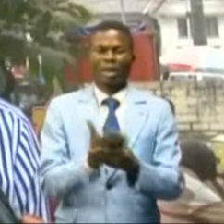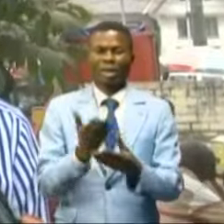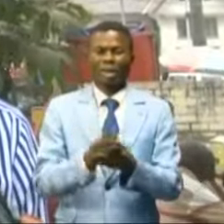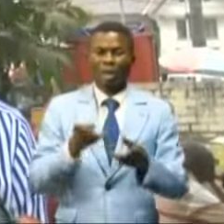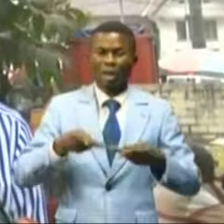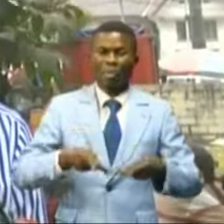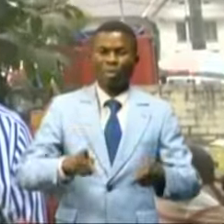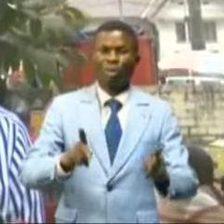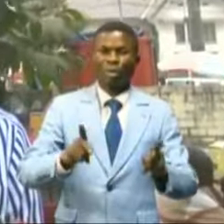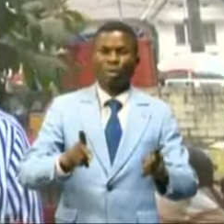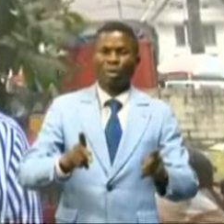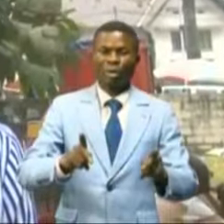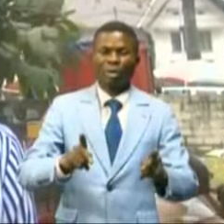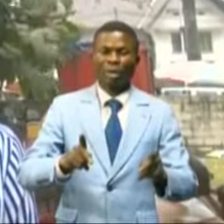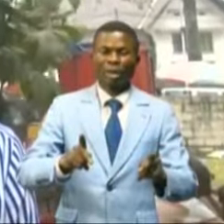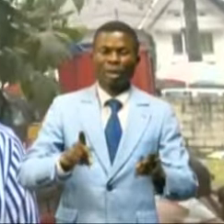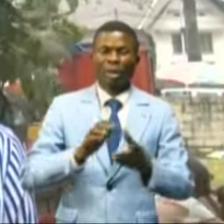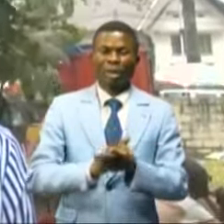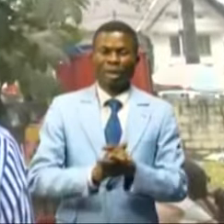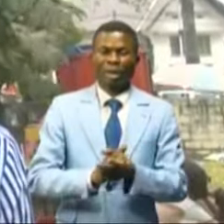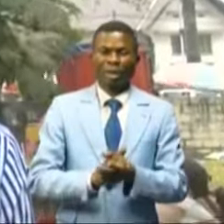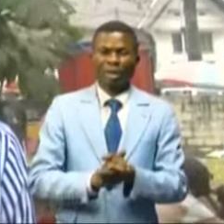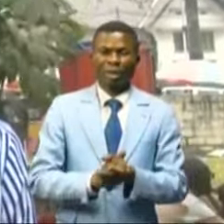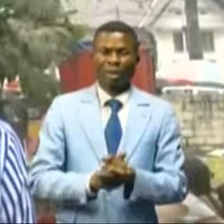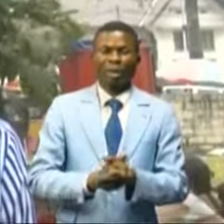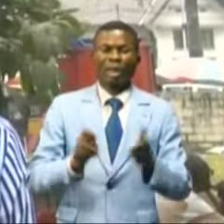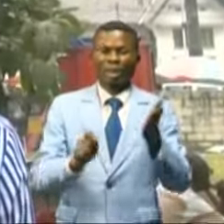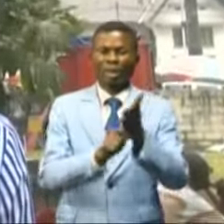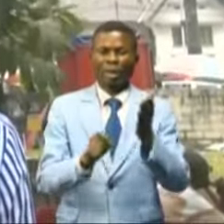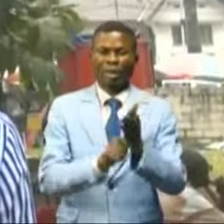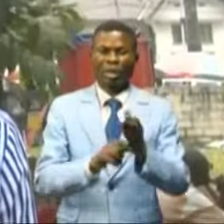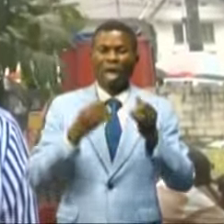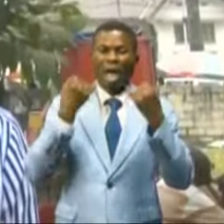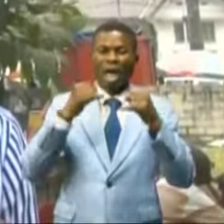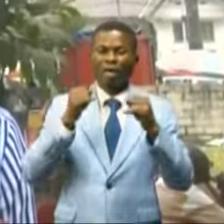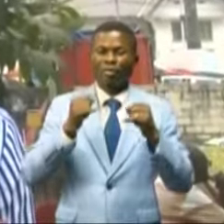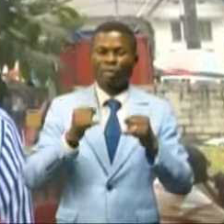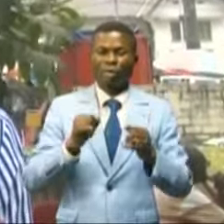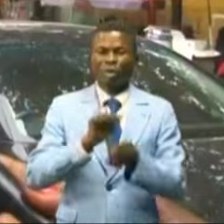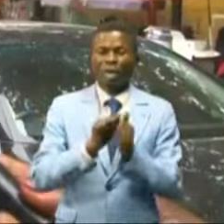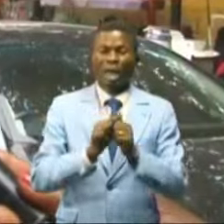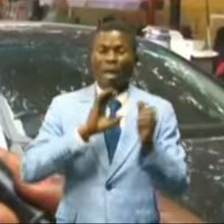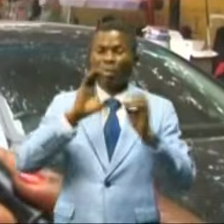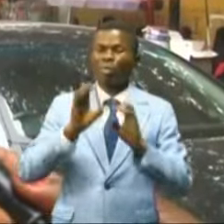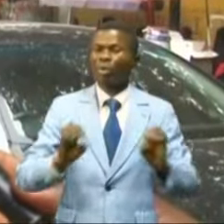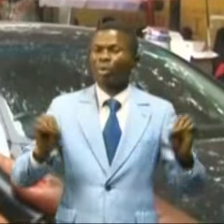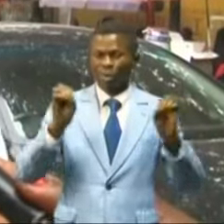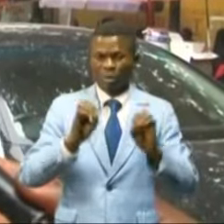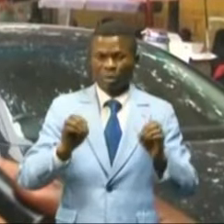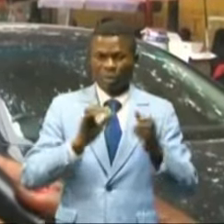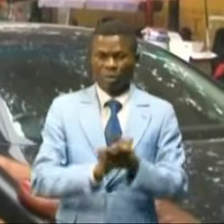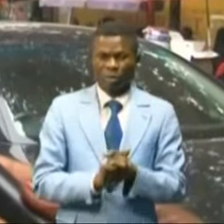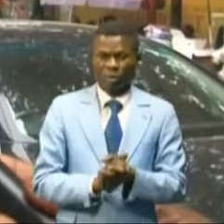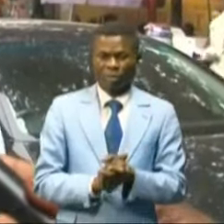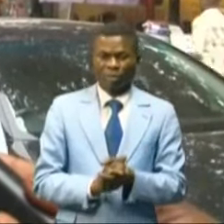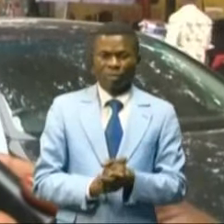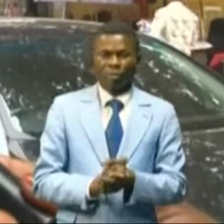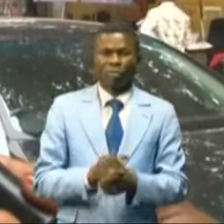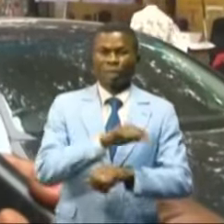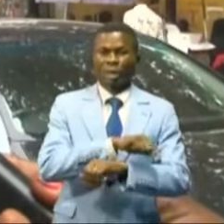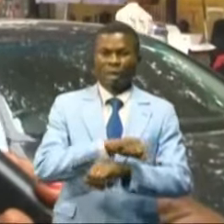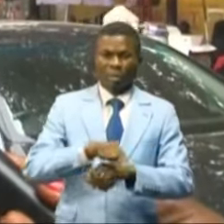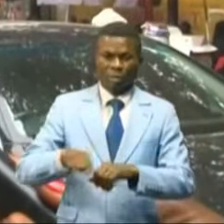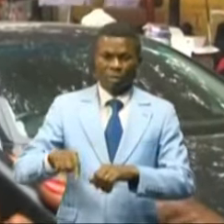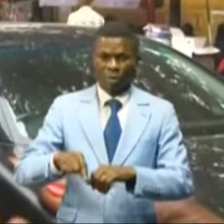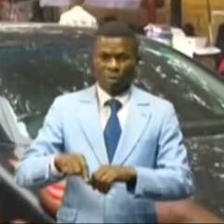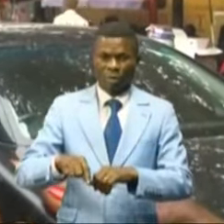permettent d'accéder à la technologie de l'information et de la communication. Les numériques apportent